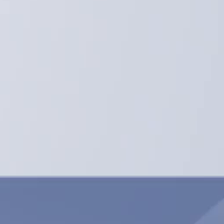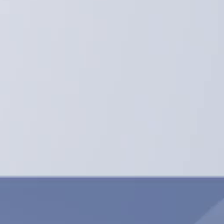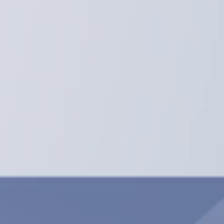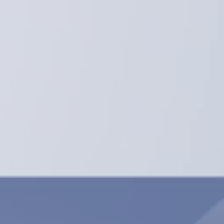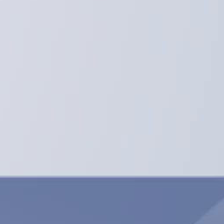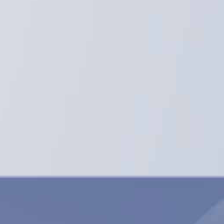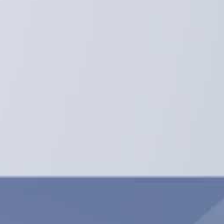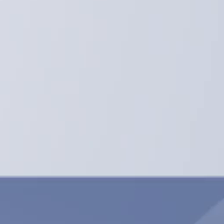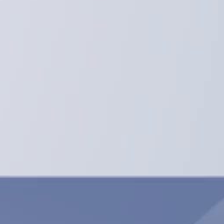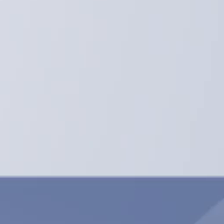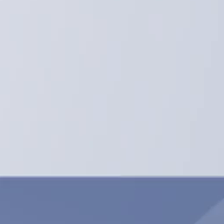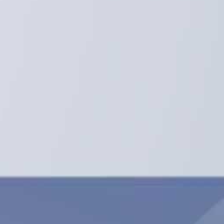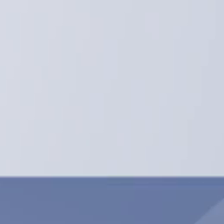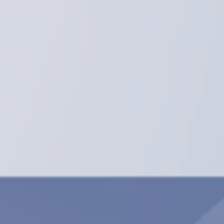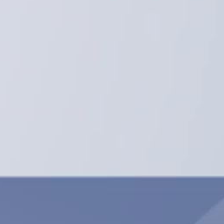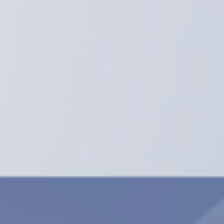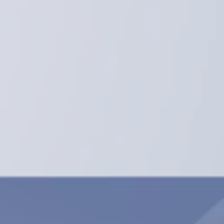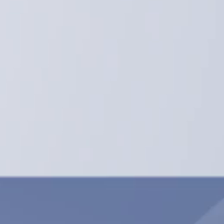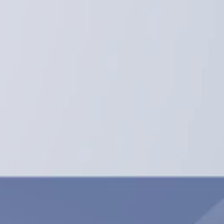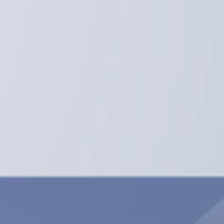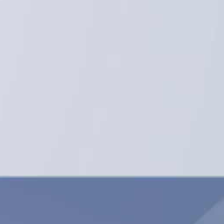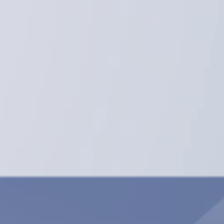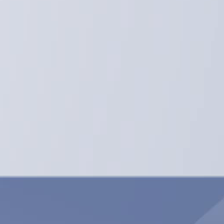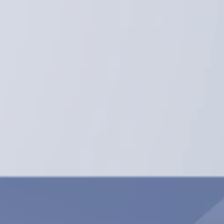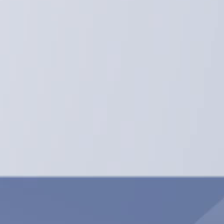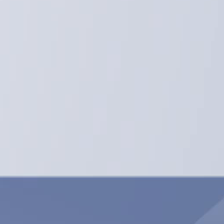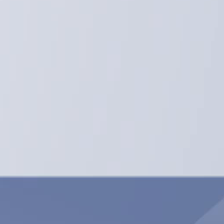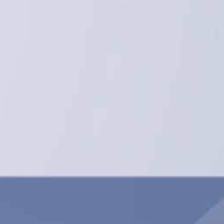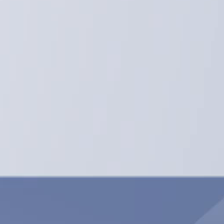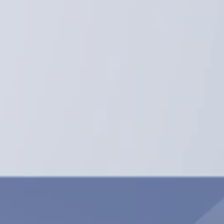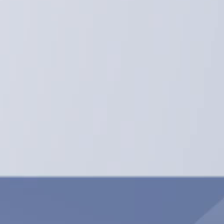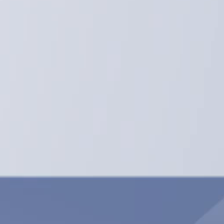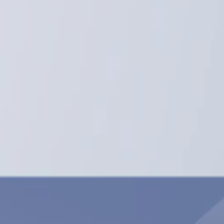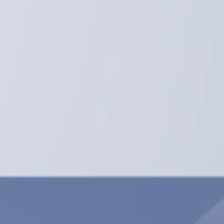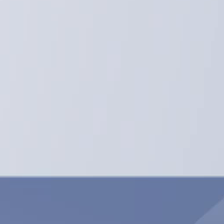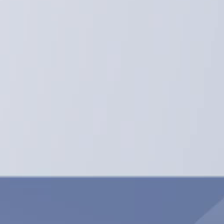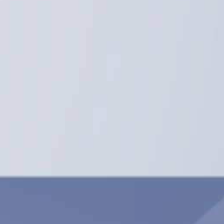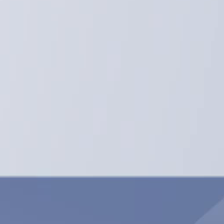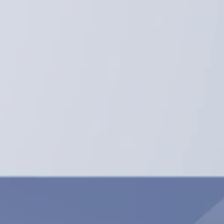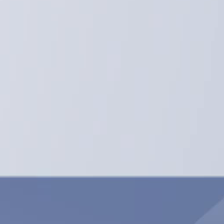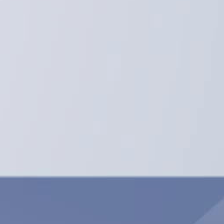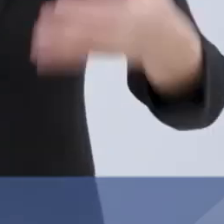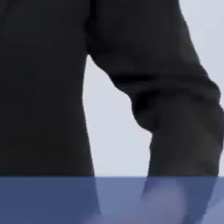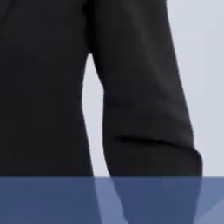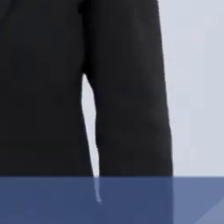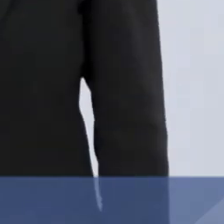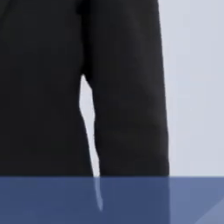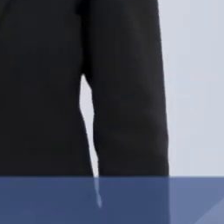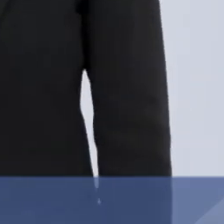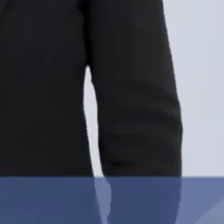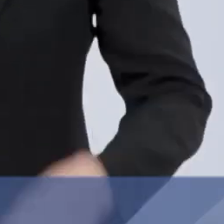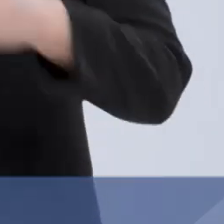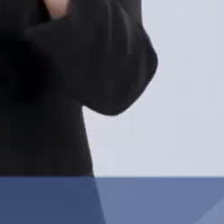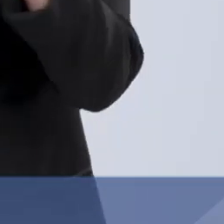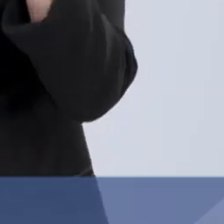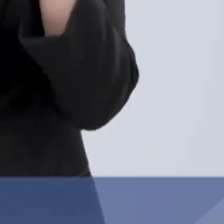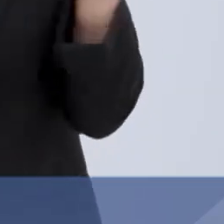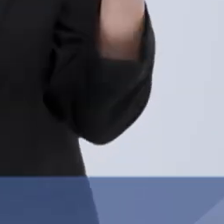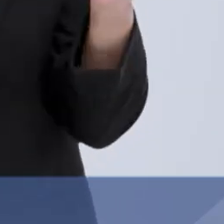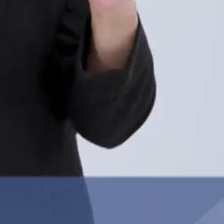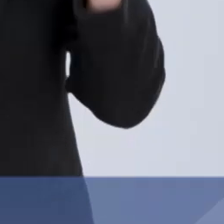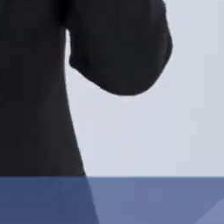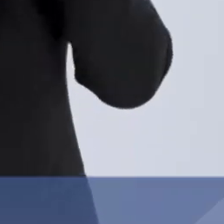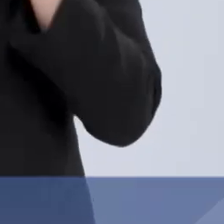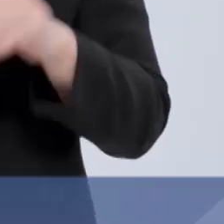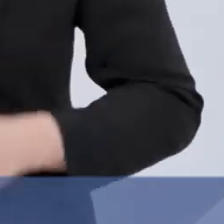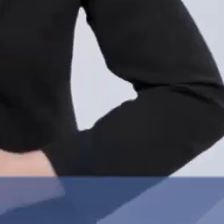자세히 안내해 드리겠습니다. 먼저 사전투표 방법에 대한 안내입니다. 선거인은 누구나 별도